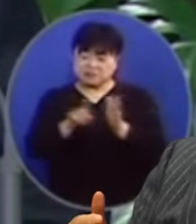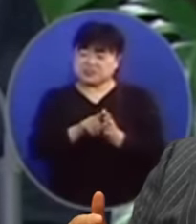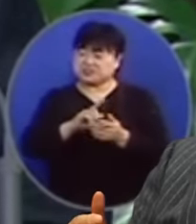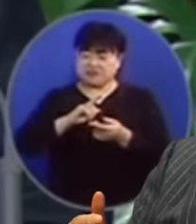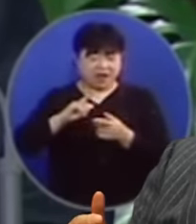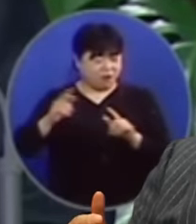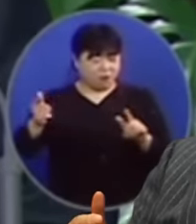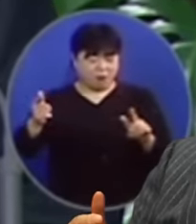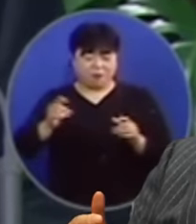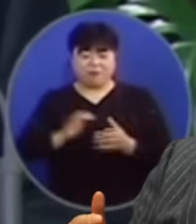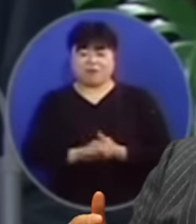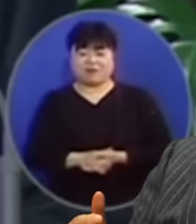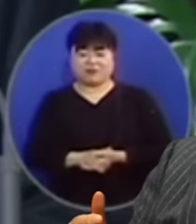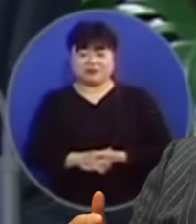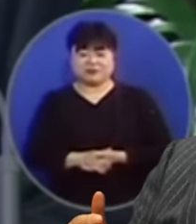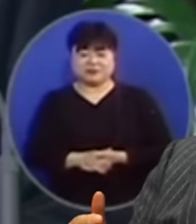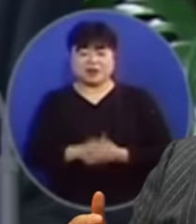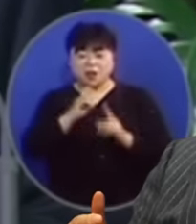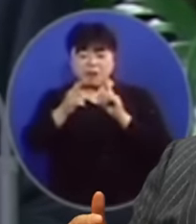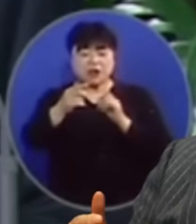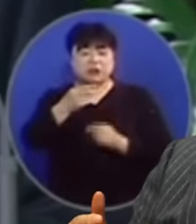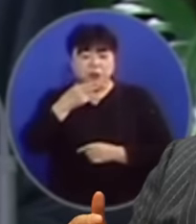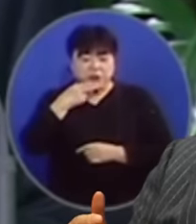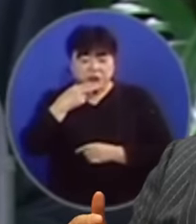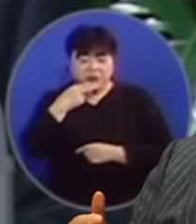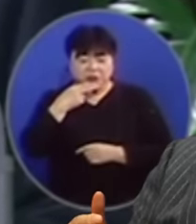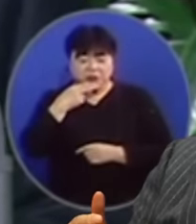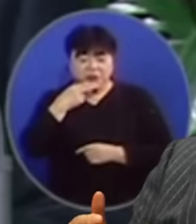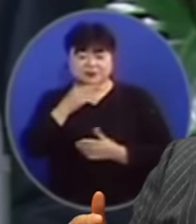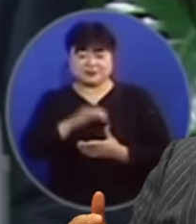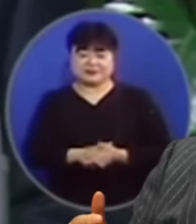믿지도 아니하고 말도 안 하고